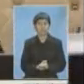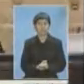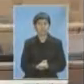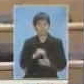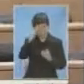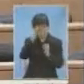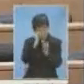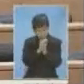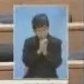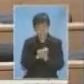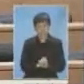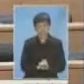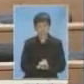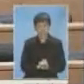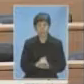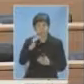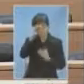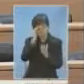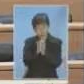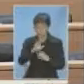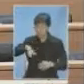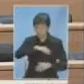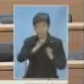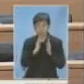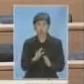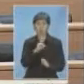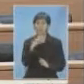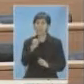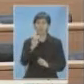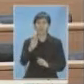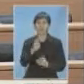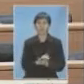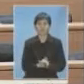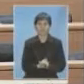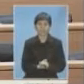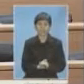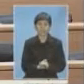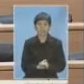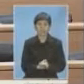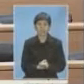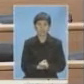ตำรวจสภาครับตำรวจสภามีทั้งหมด114นะครับนาย